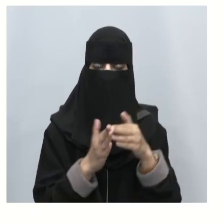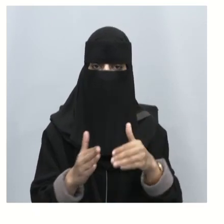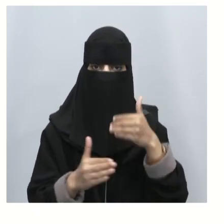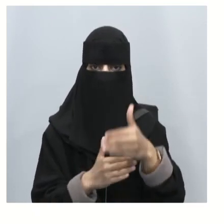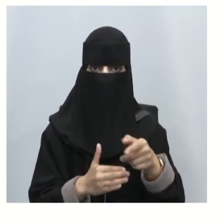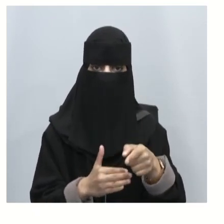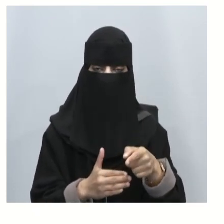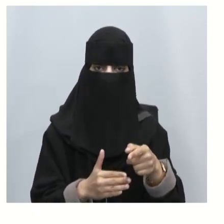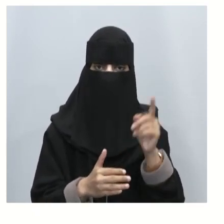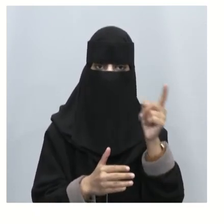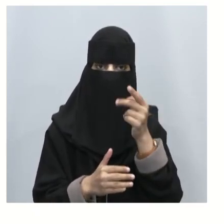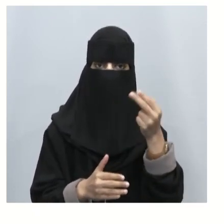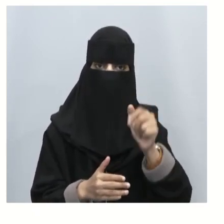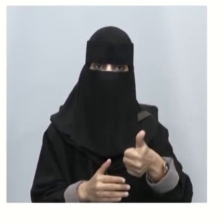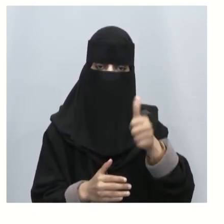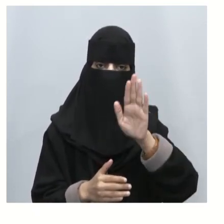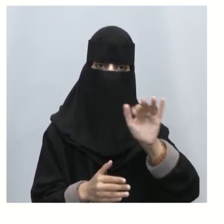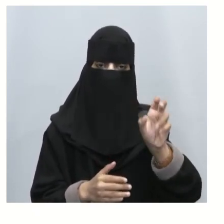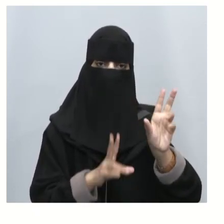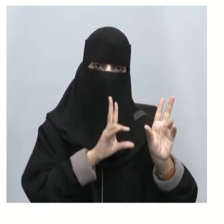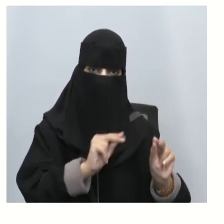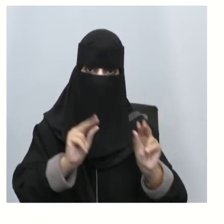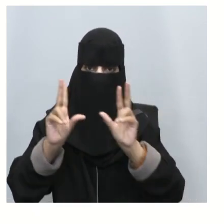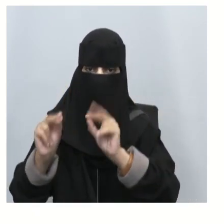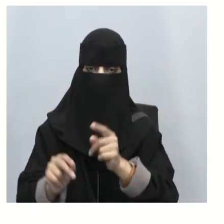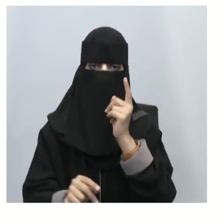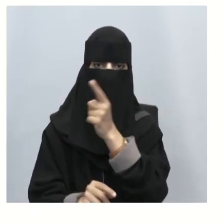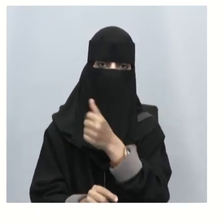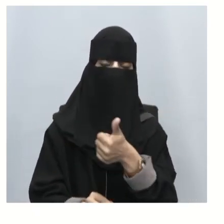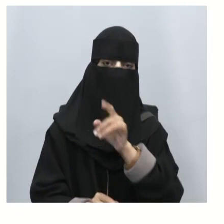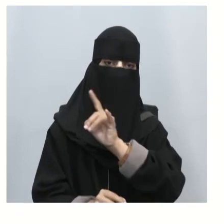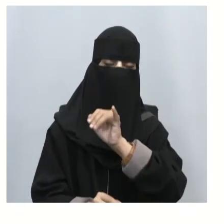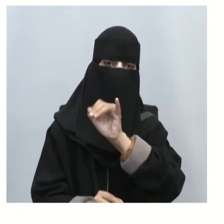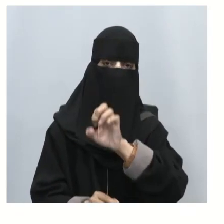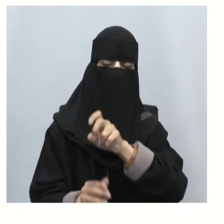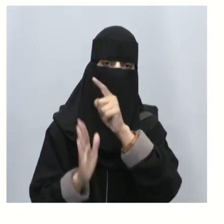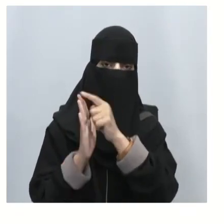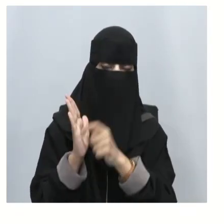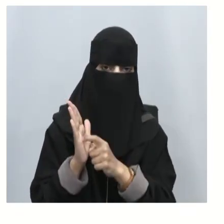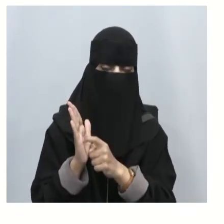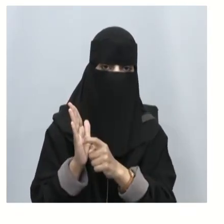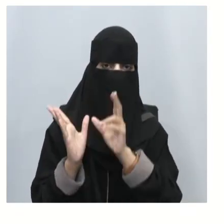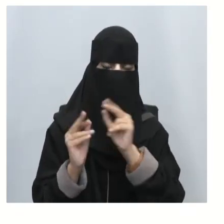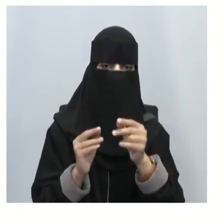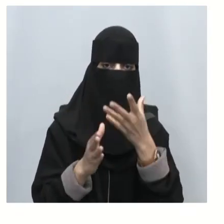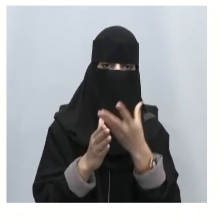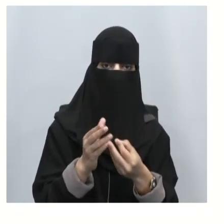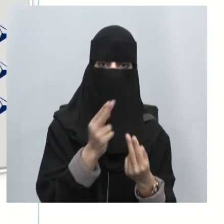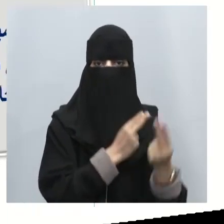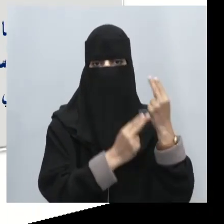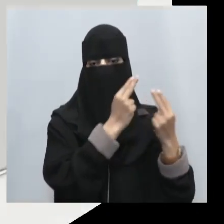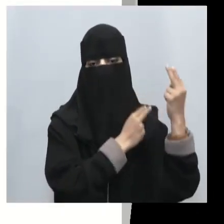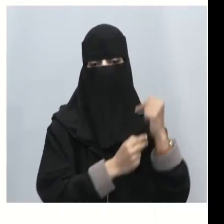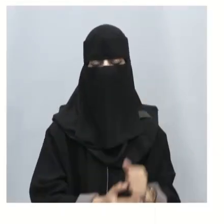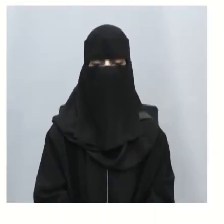ان الدوله العباسيه ايضا مشابهه للدوله الامويه حيث ان نظام الحكم فيها نظاما وراثيا